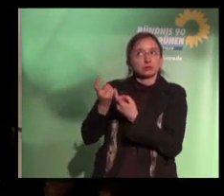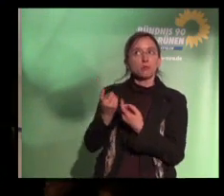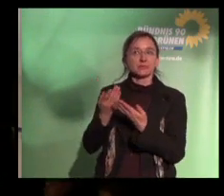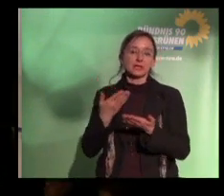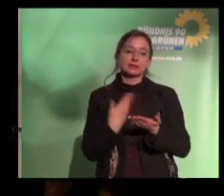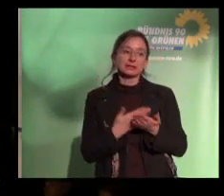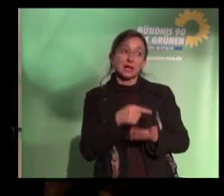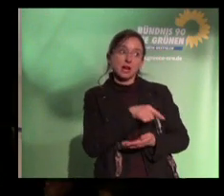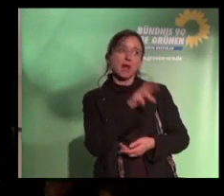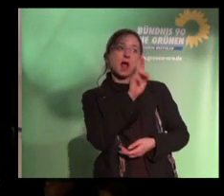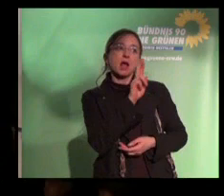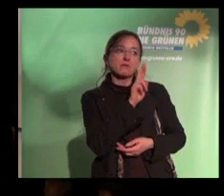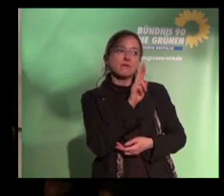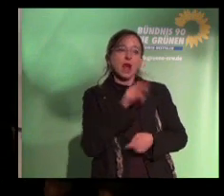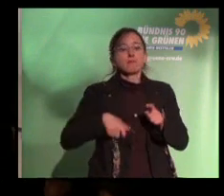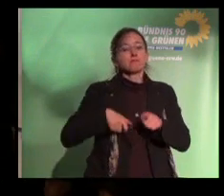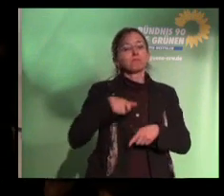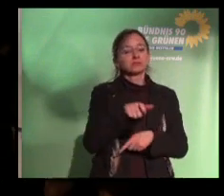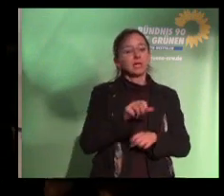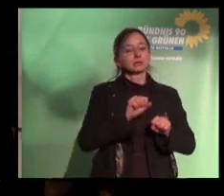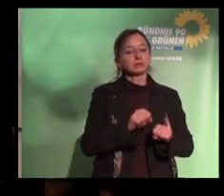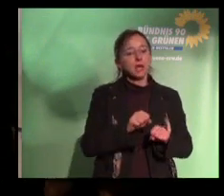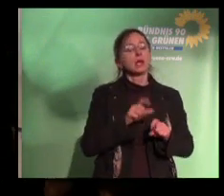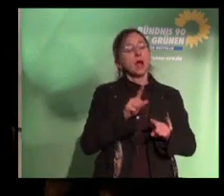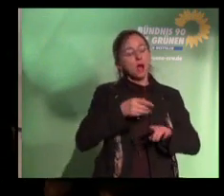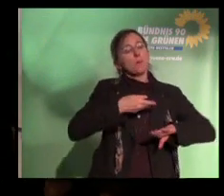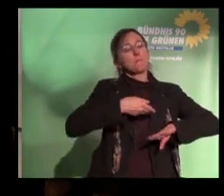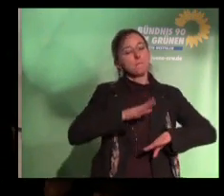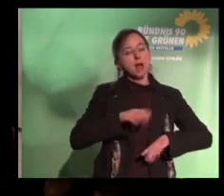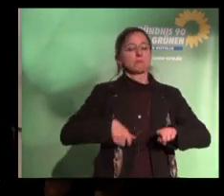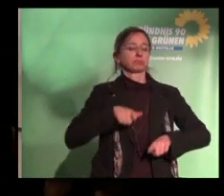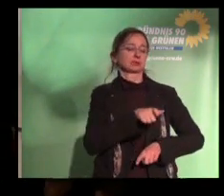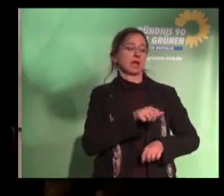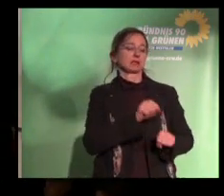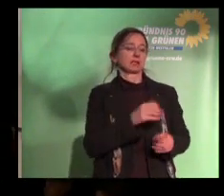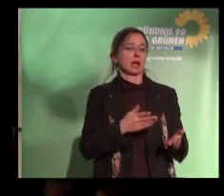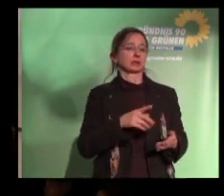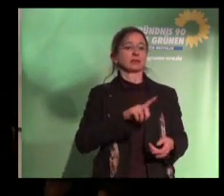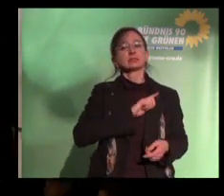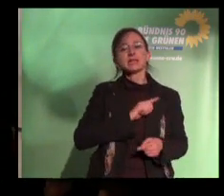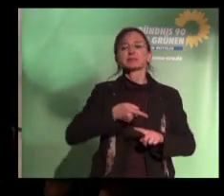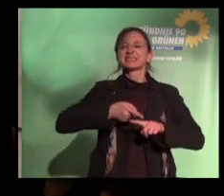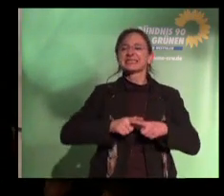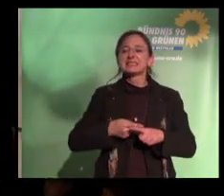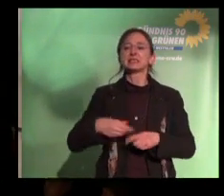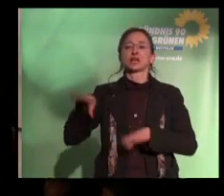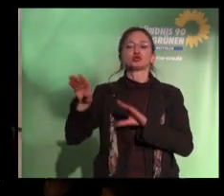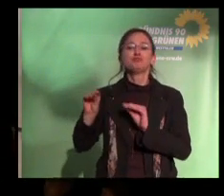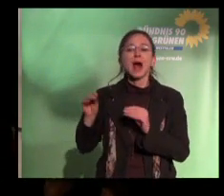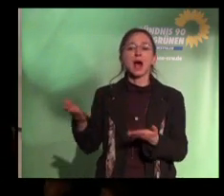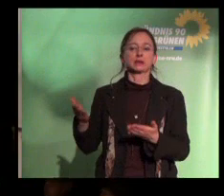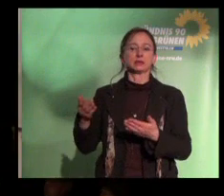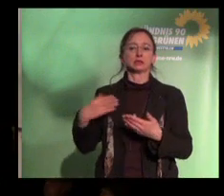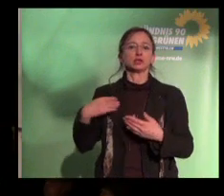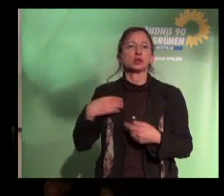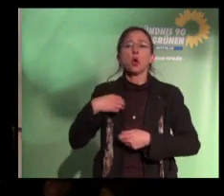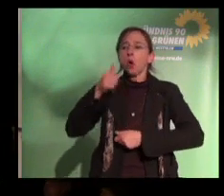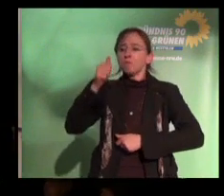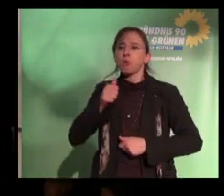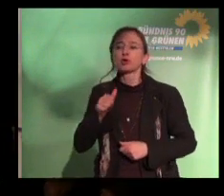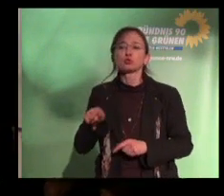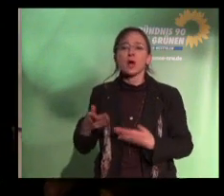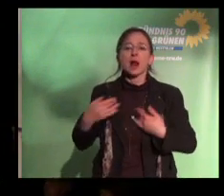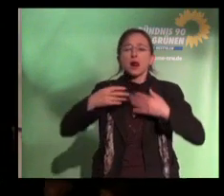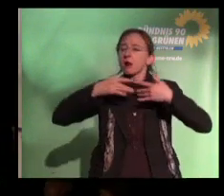zahlen. Wir wollen nicht den Weg gehen von Griechenland oder von Spanien oder Italien und Portugal, wo am Ende die kleinen Leute die